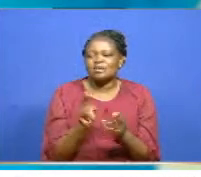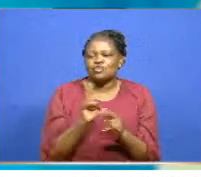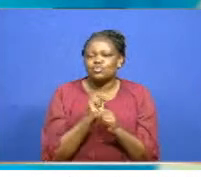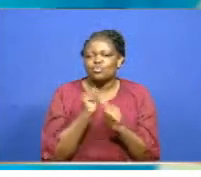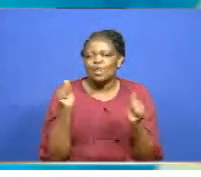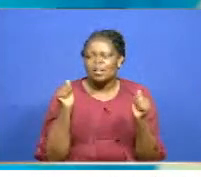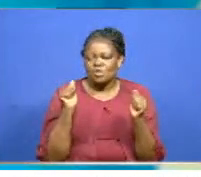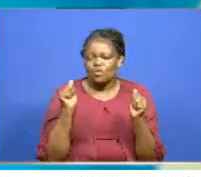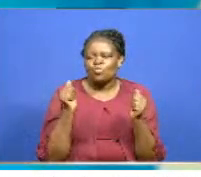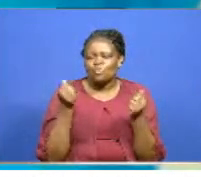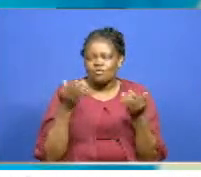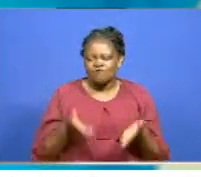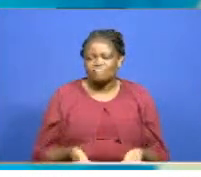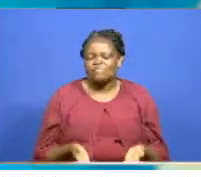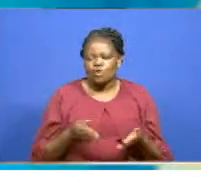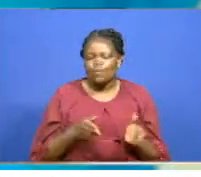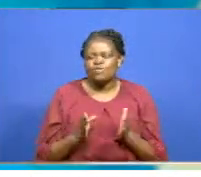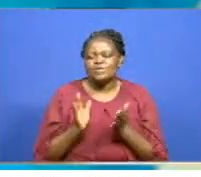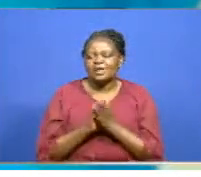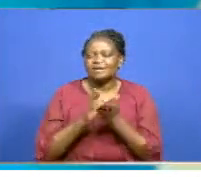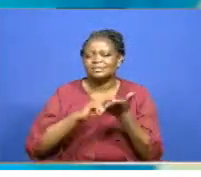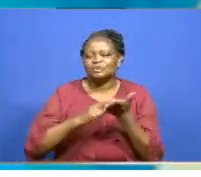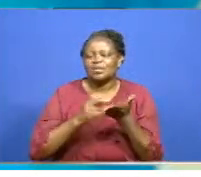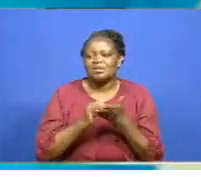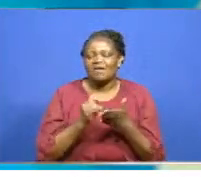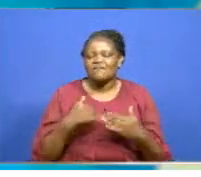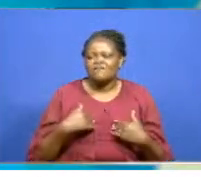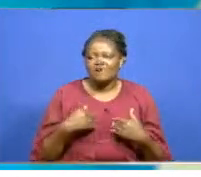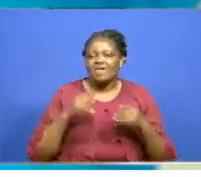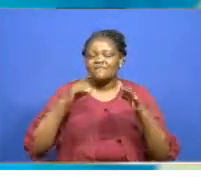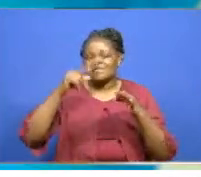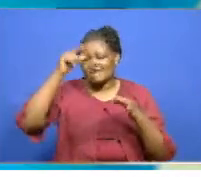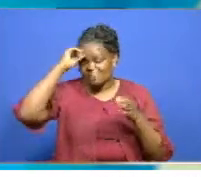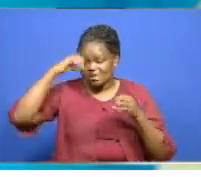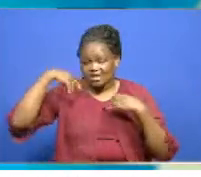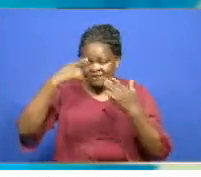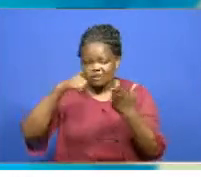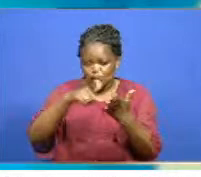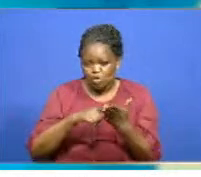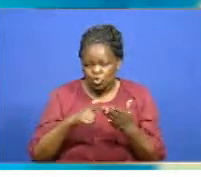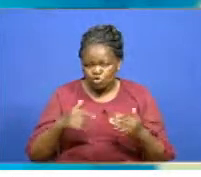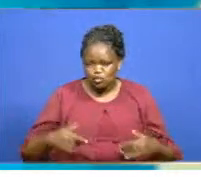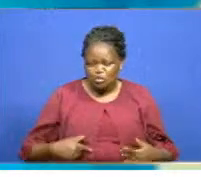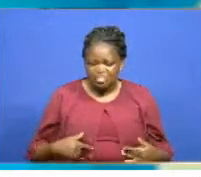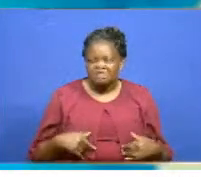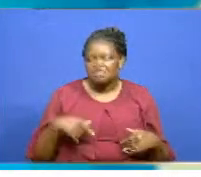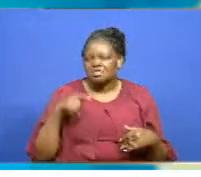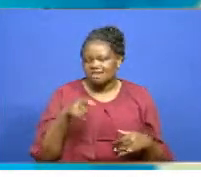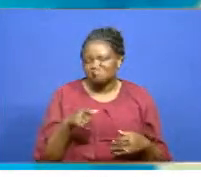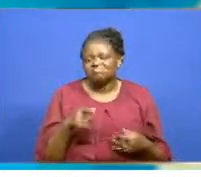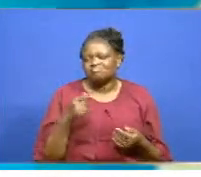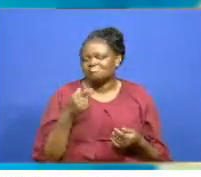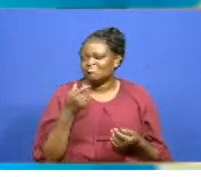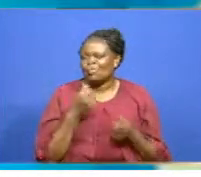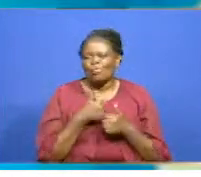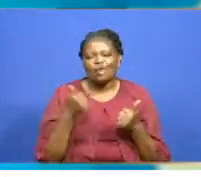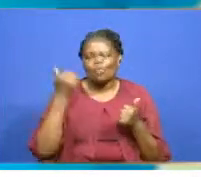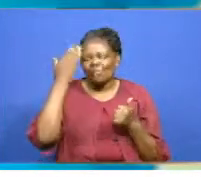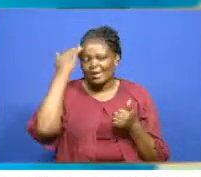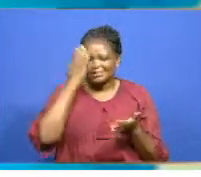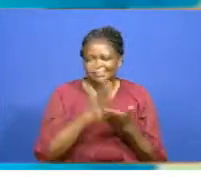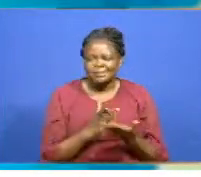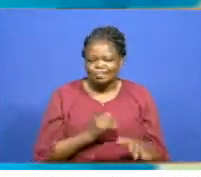on the available opportunities, resources ambazo ziko. Kama serikali inatoa mikopo kwa vijana, then iwe mikopo ya halali, kwa sababu wakati mwingine unaweza